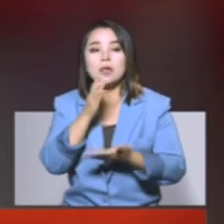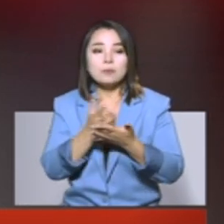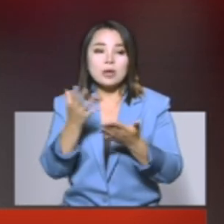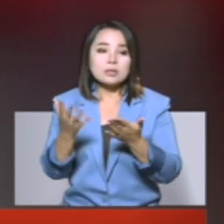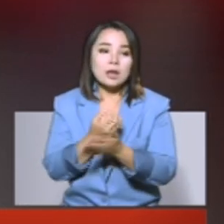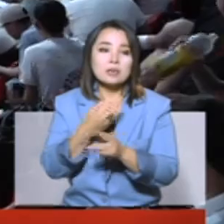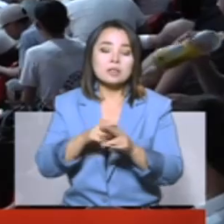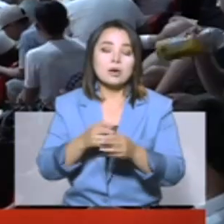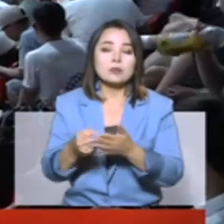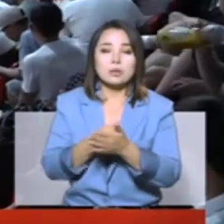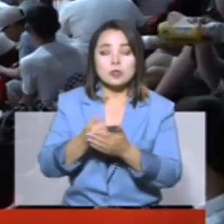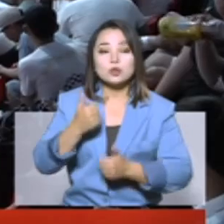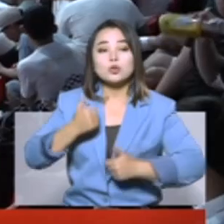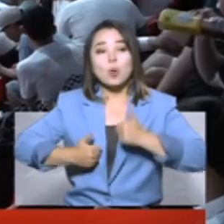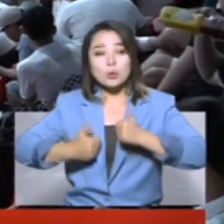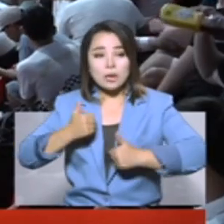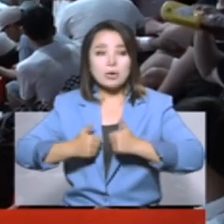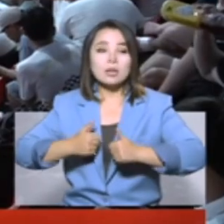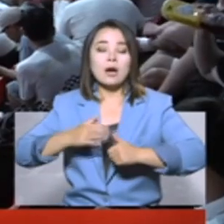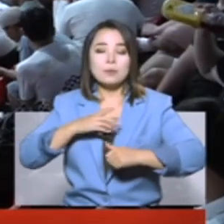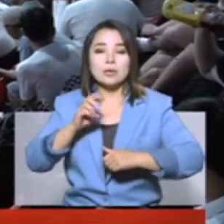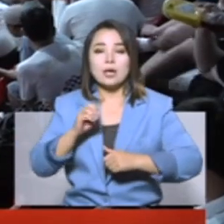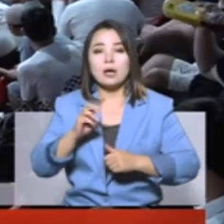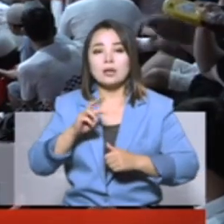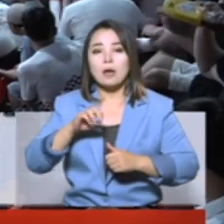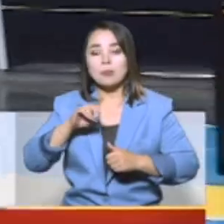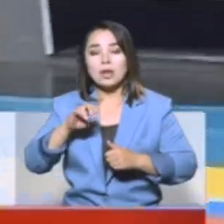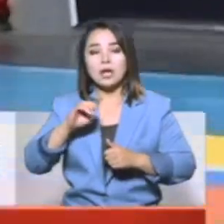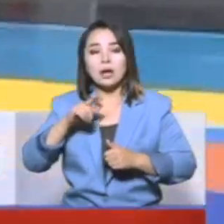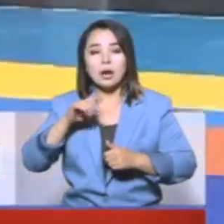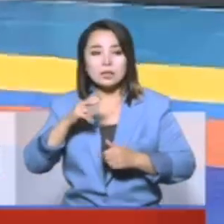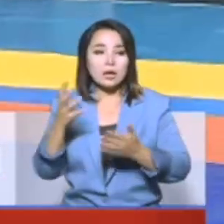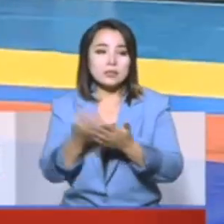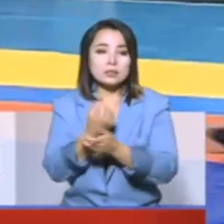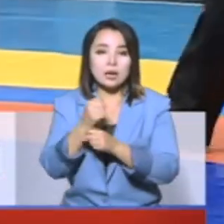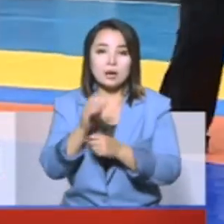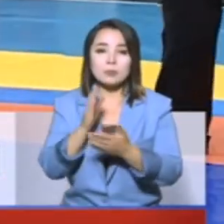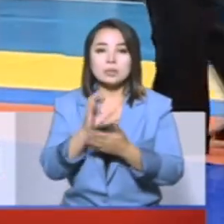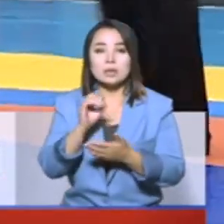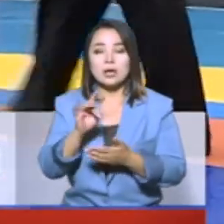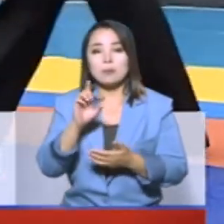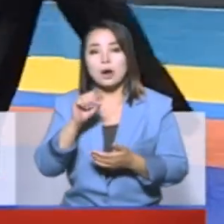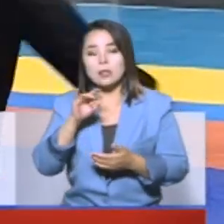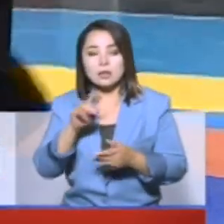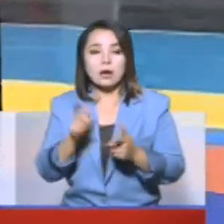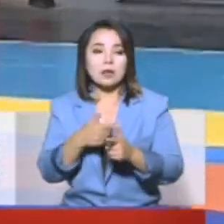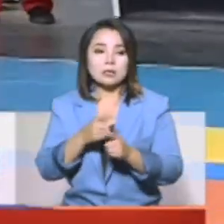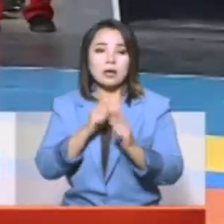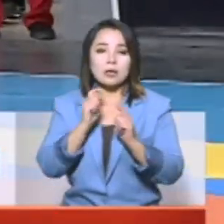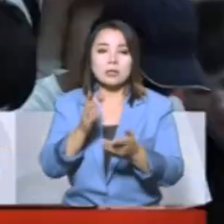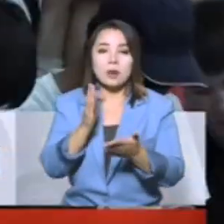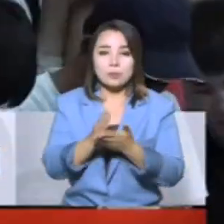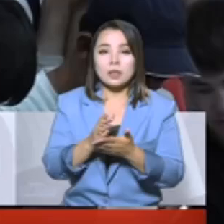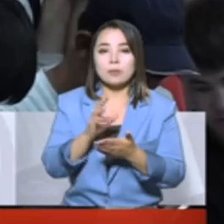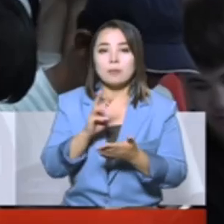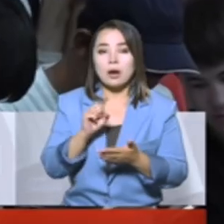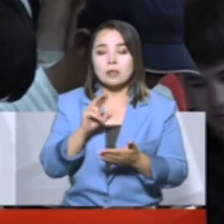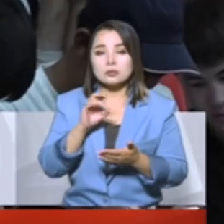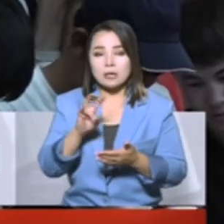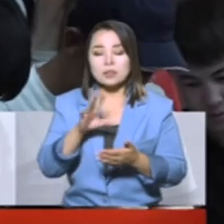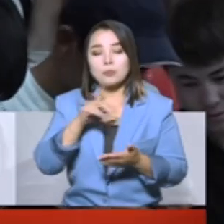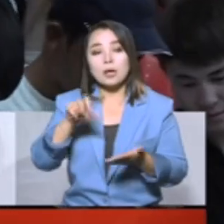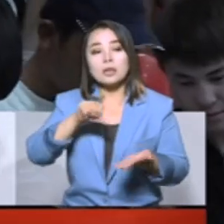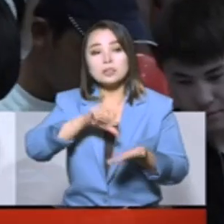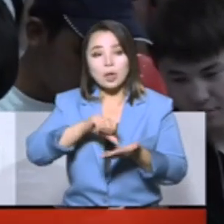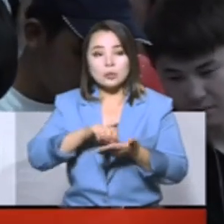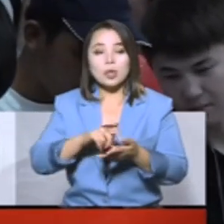бабы қатар шапқан бұл додада Еламан Ерғалиев жеңіске жетіп сыр барысы атанды. Ал Мақсат Исағабылов екінші орынды еленді.